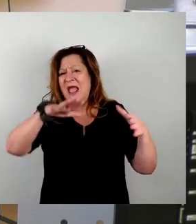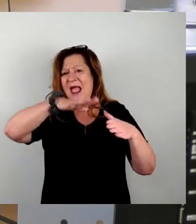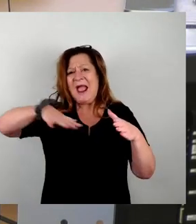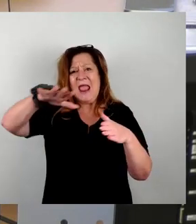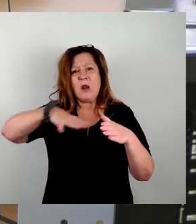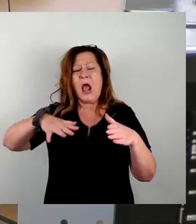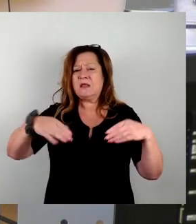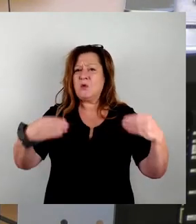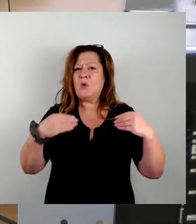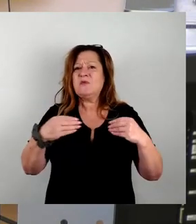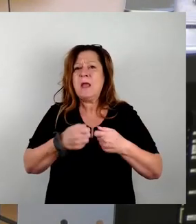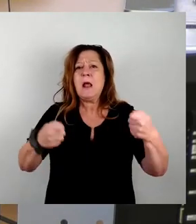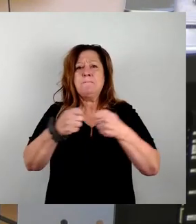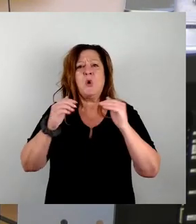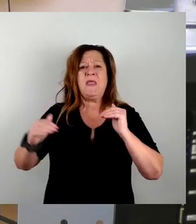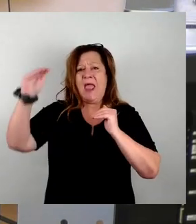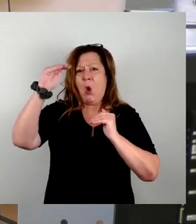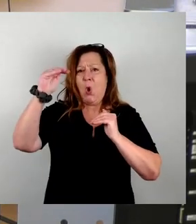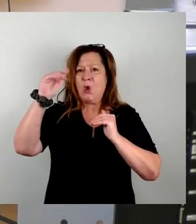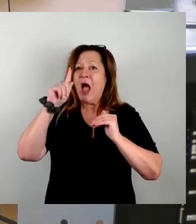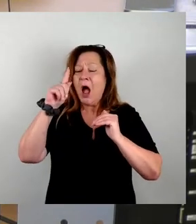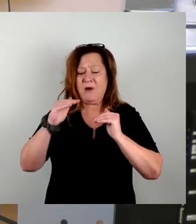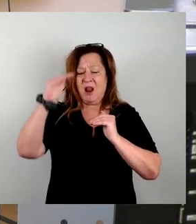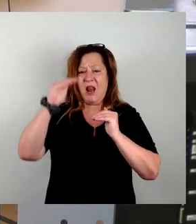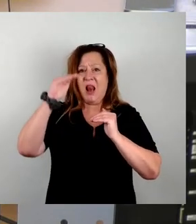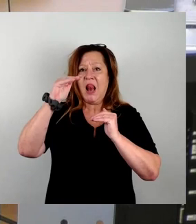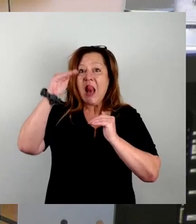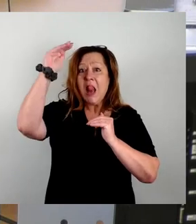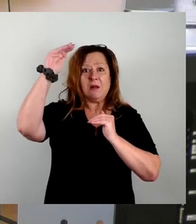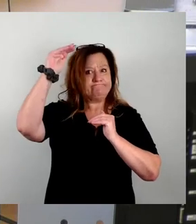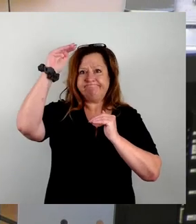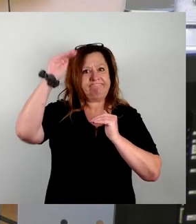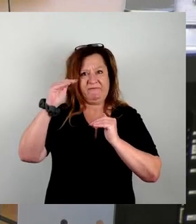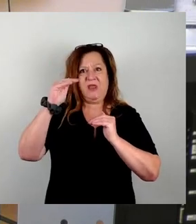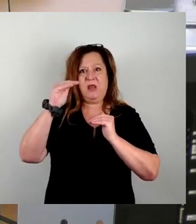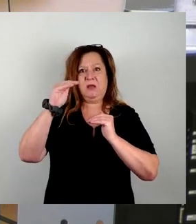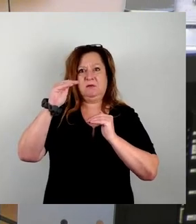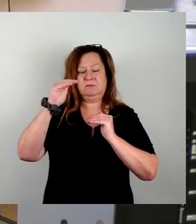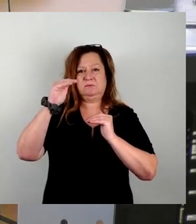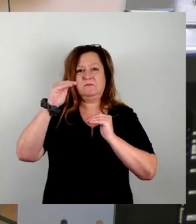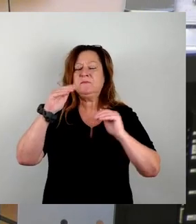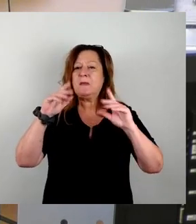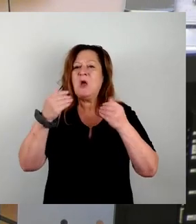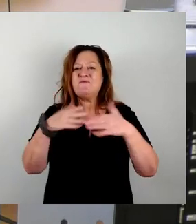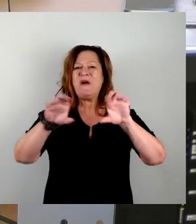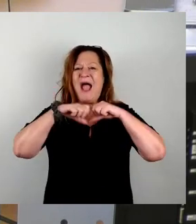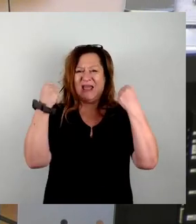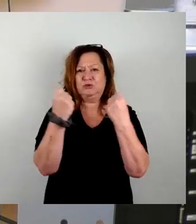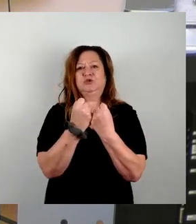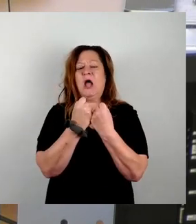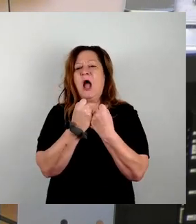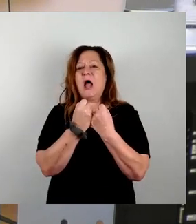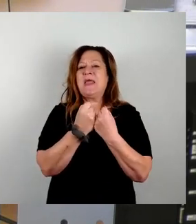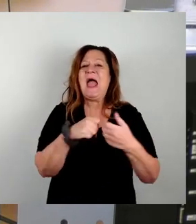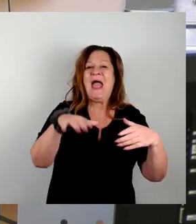erhöht, aber sie wurden nicht so viel erhöht, wie es ursprünglich versprochen war. Der Freistaat setzt seine